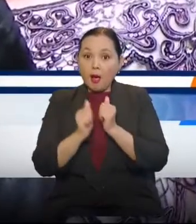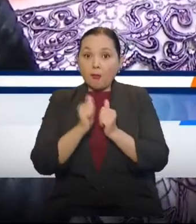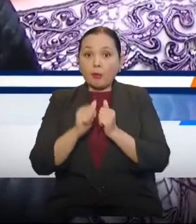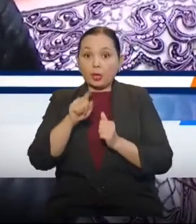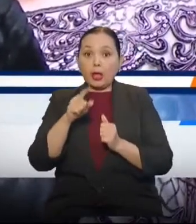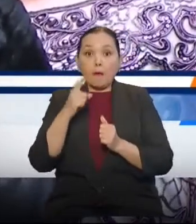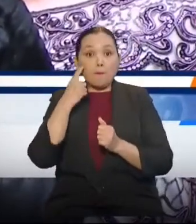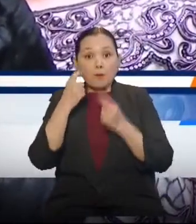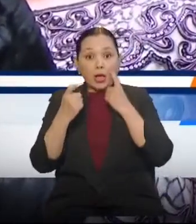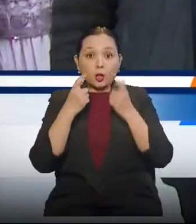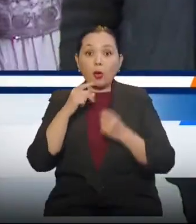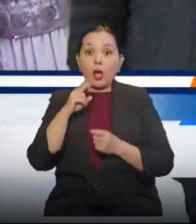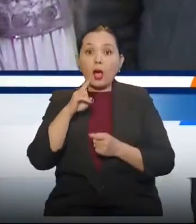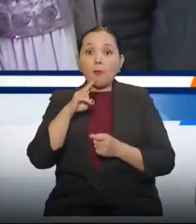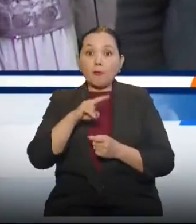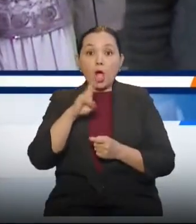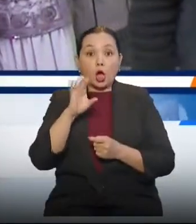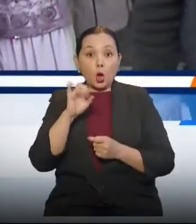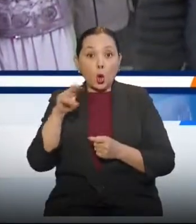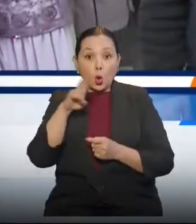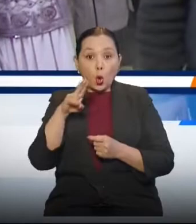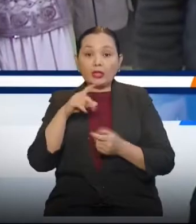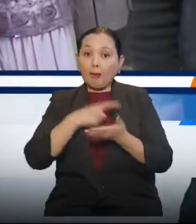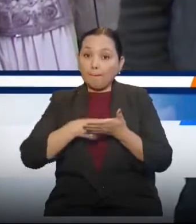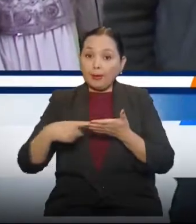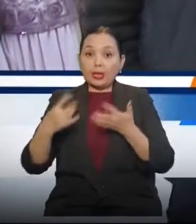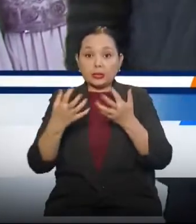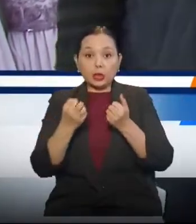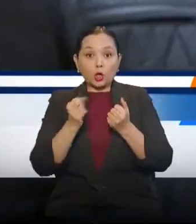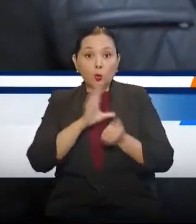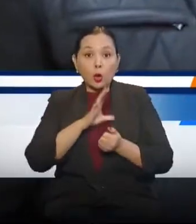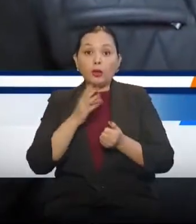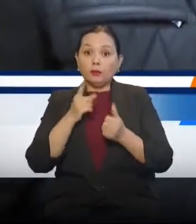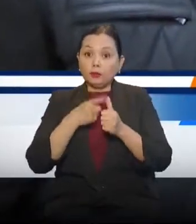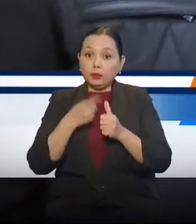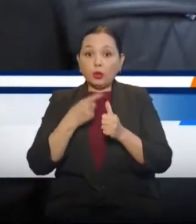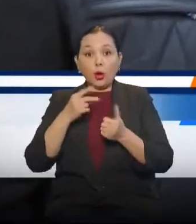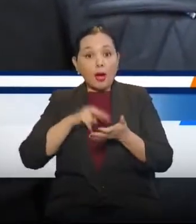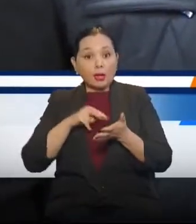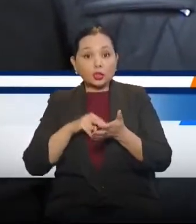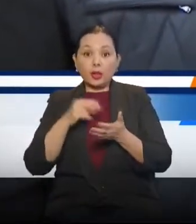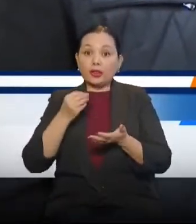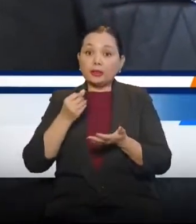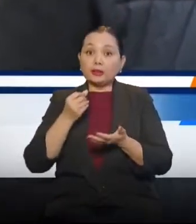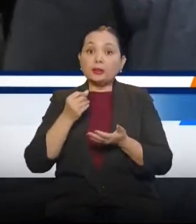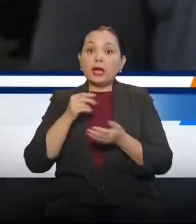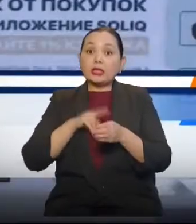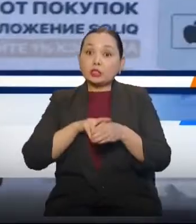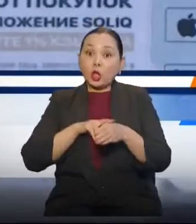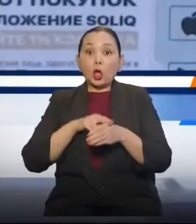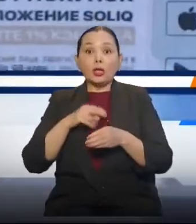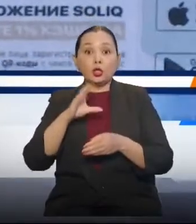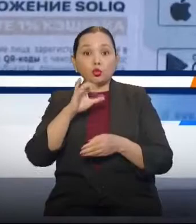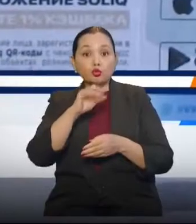unikal ma'lumotlar, QR kod, shuningdek, fiskal belgi, sotib olingan tovar nomi, hajmi, narxi, qo'shimcha qiymat soliq stavkasi